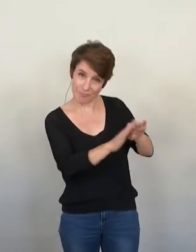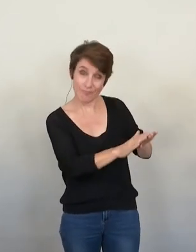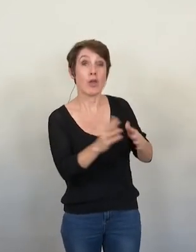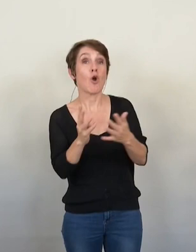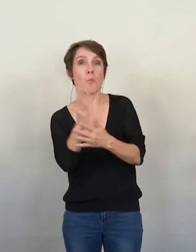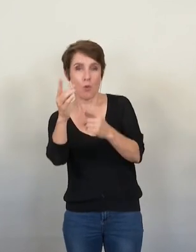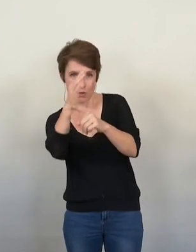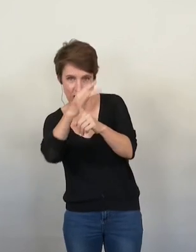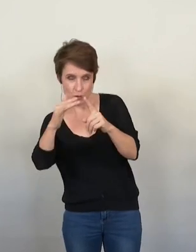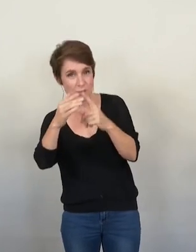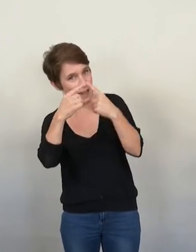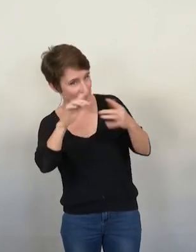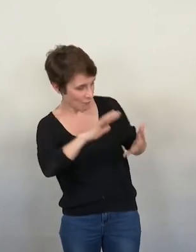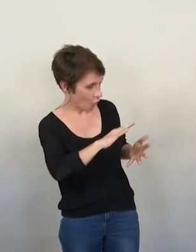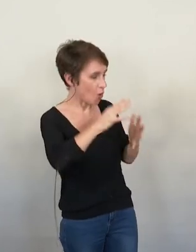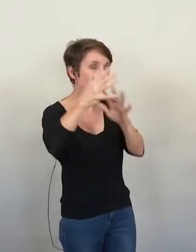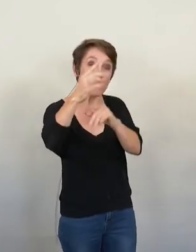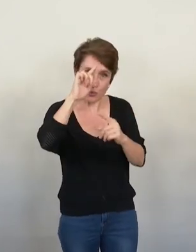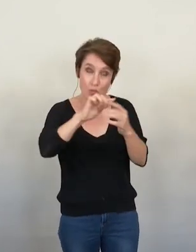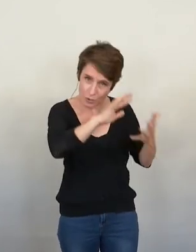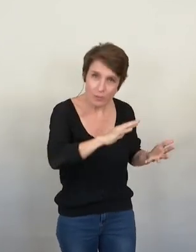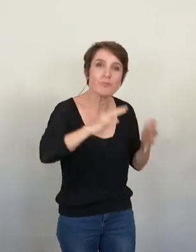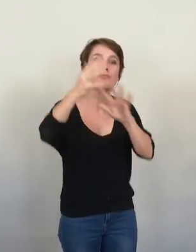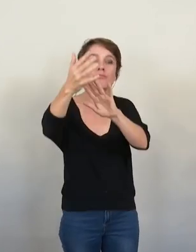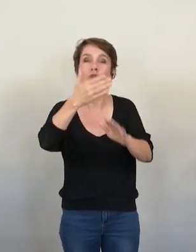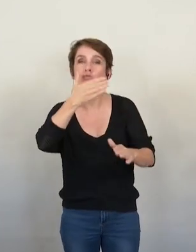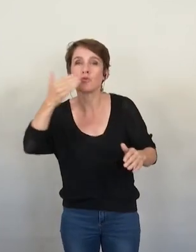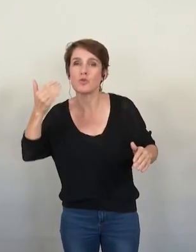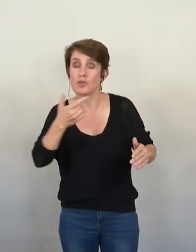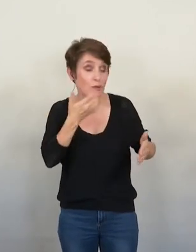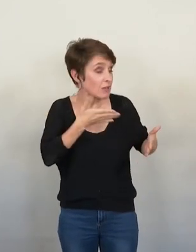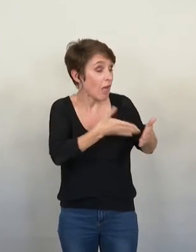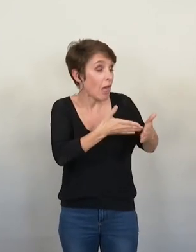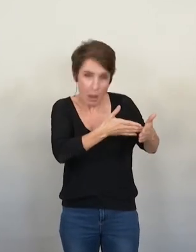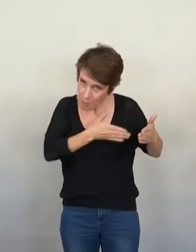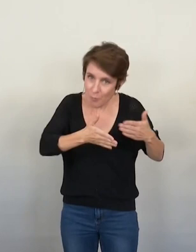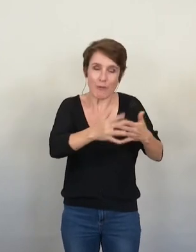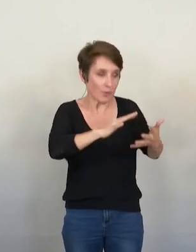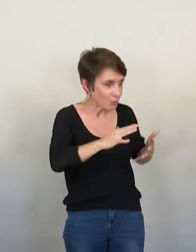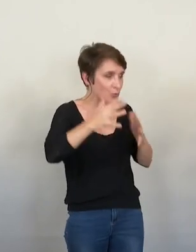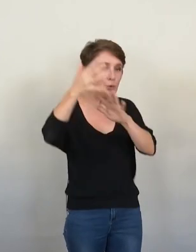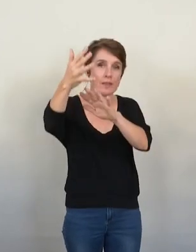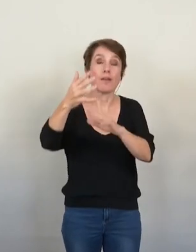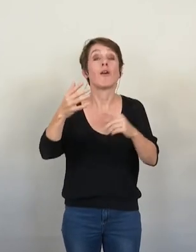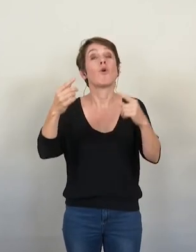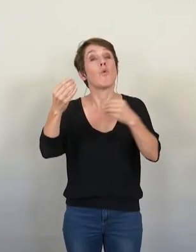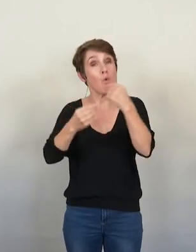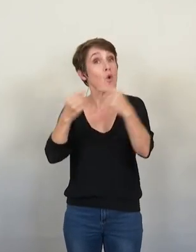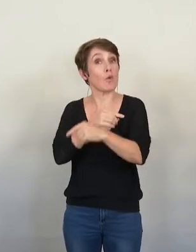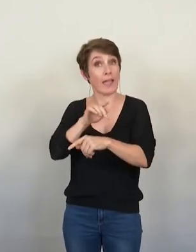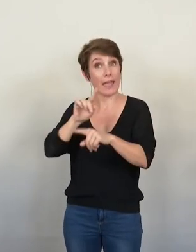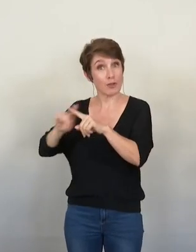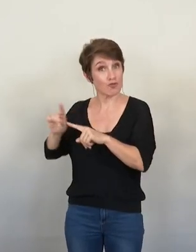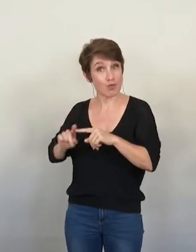et ce qui ne va pas le projet social enentant remédier évidemment à ce qui ne va pas et prolonger voir amplifier ce qui va donc je pense qu'il